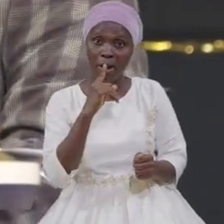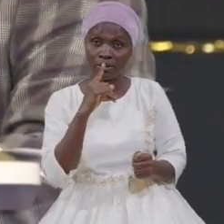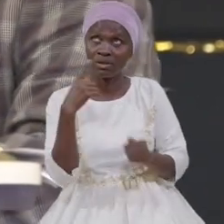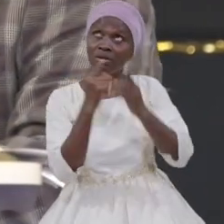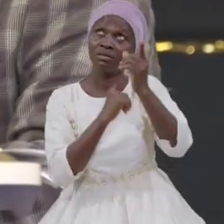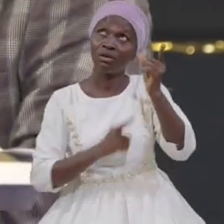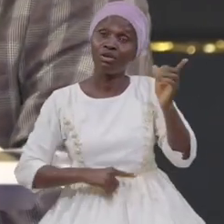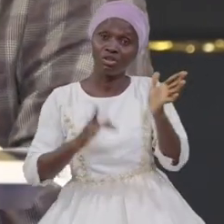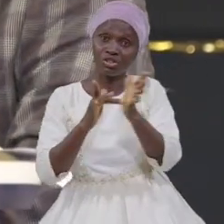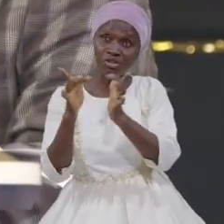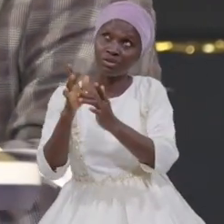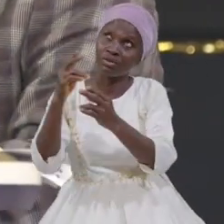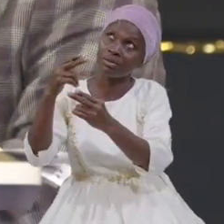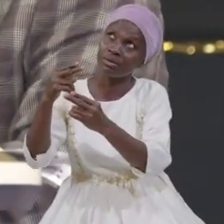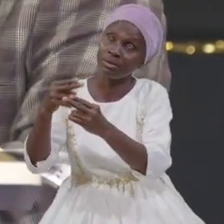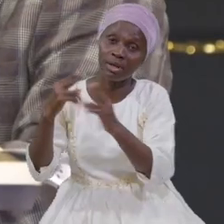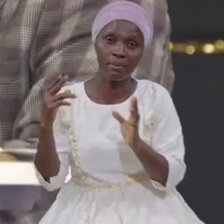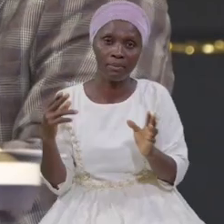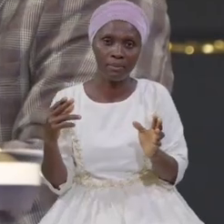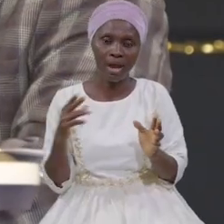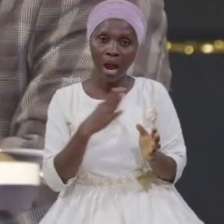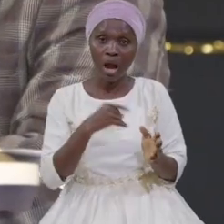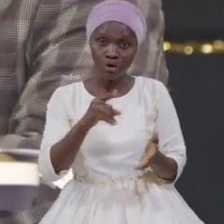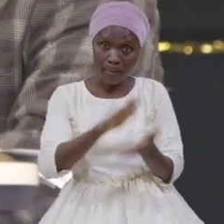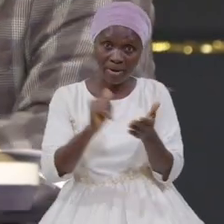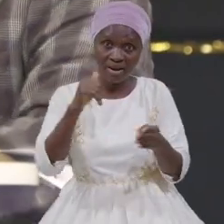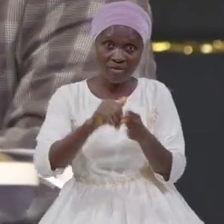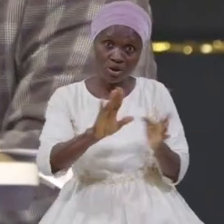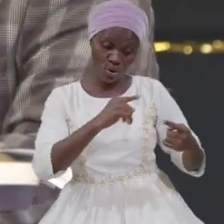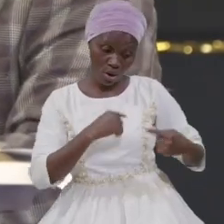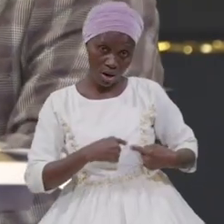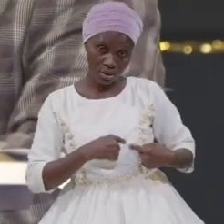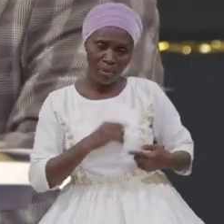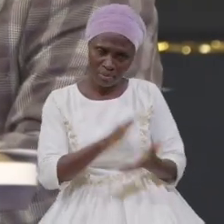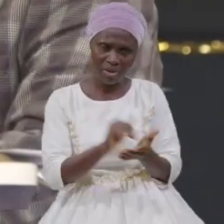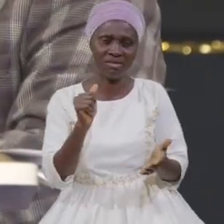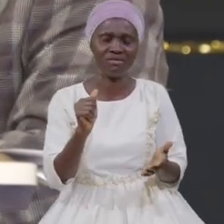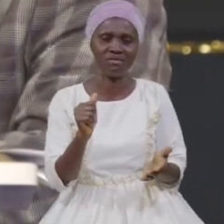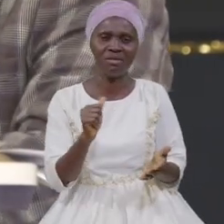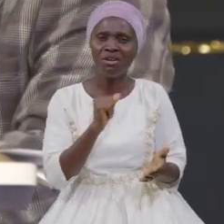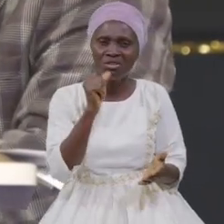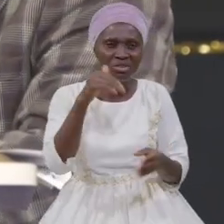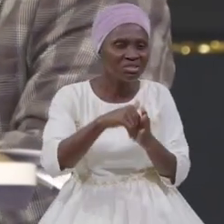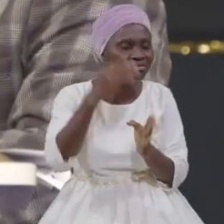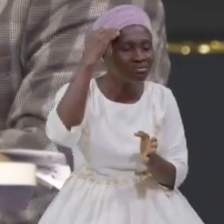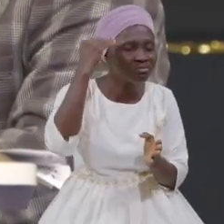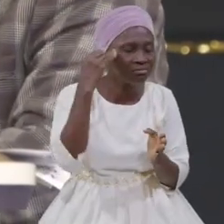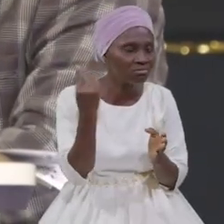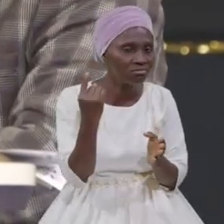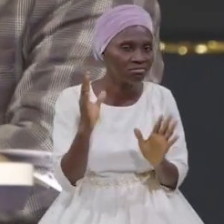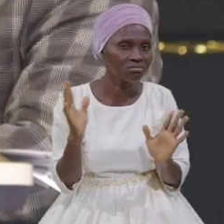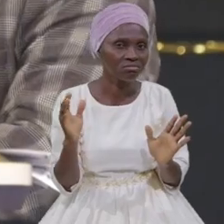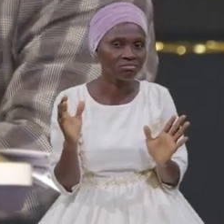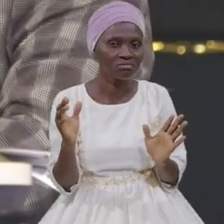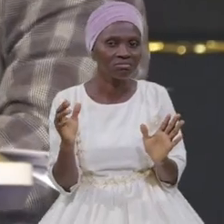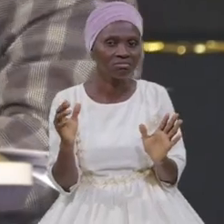crois dans ton cœur, tu crois, pas dans ta tête.